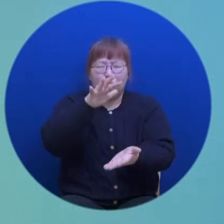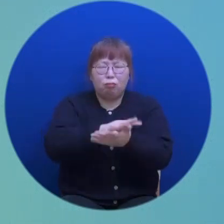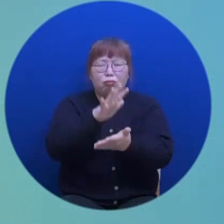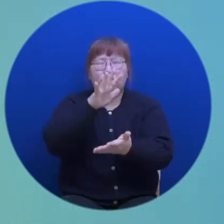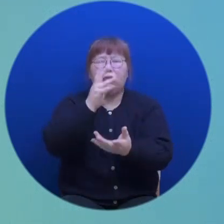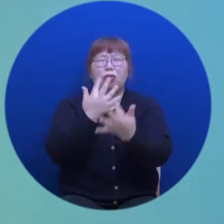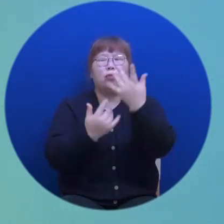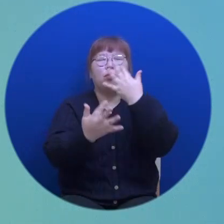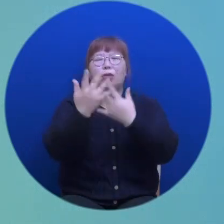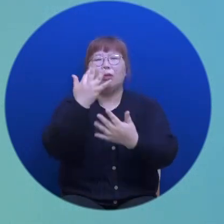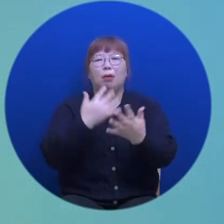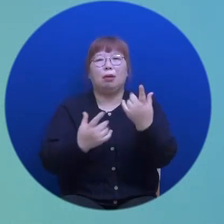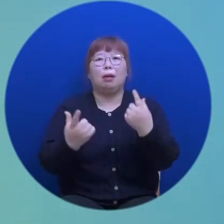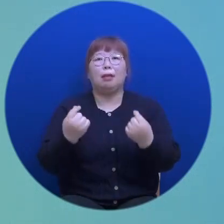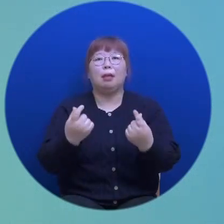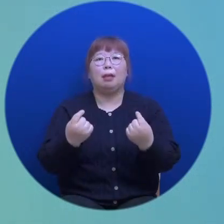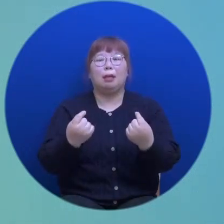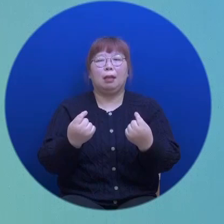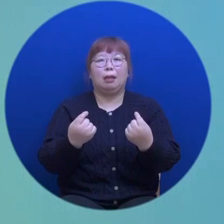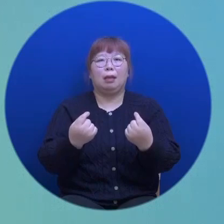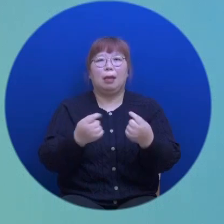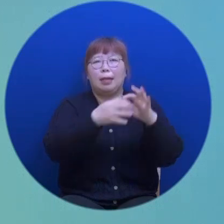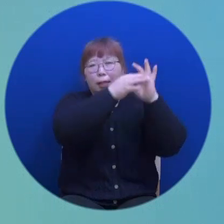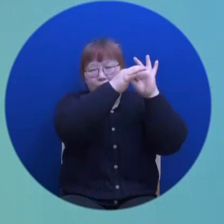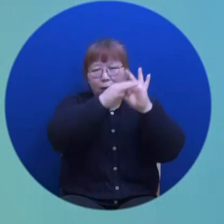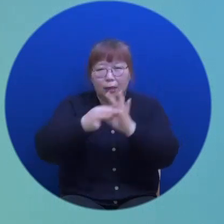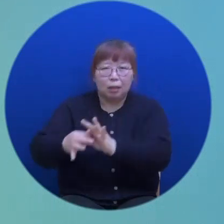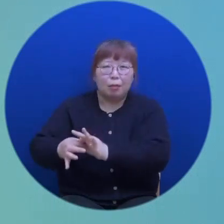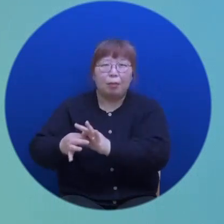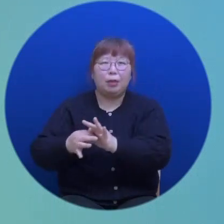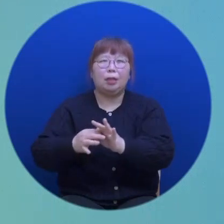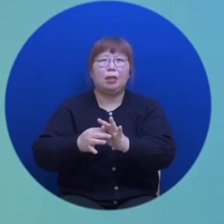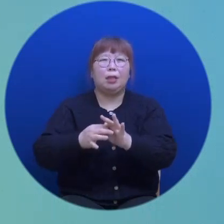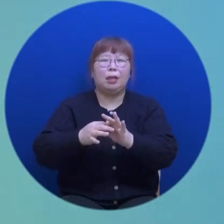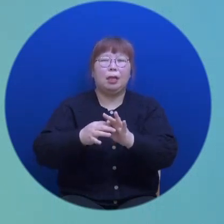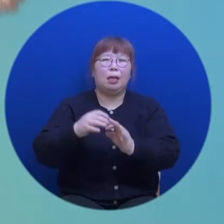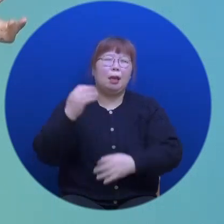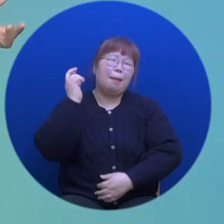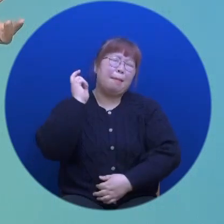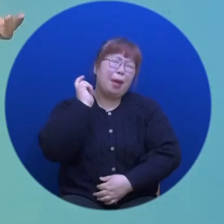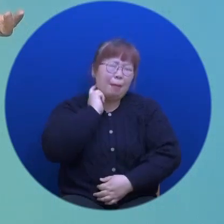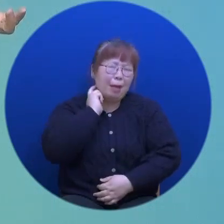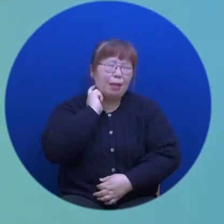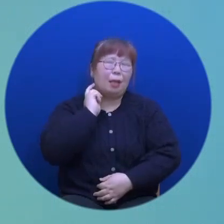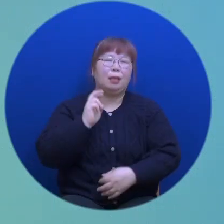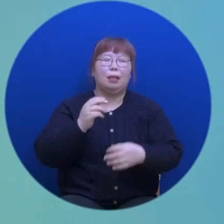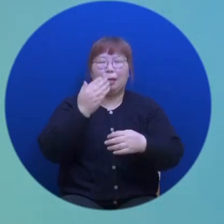듯 하도다. 끊임없이 외도하는 백성들을 향해서